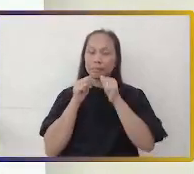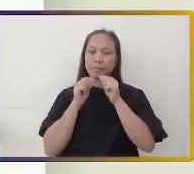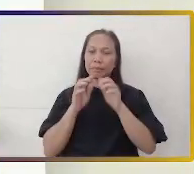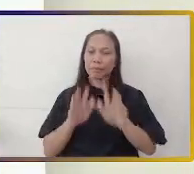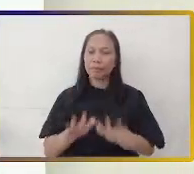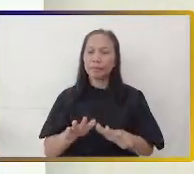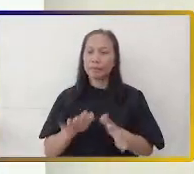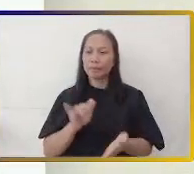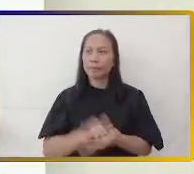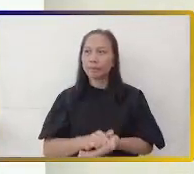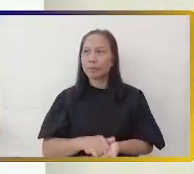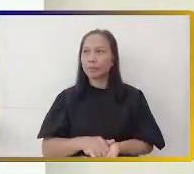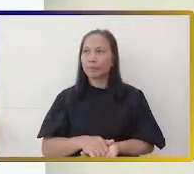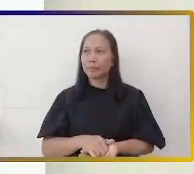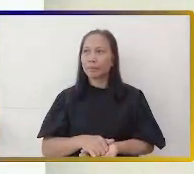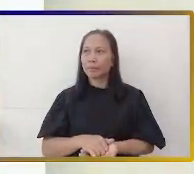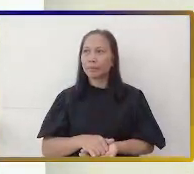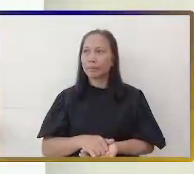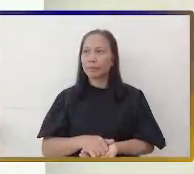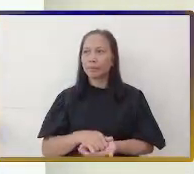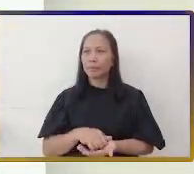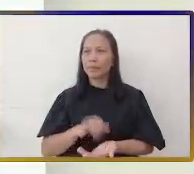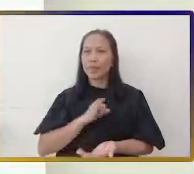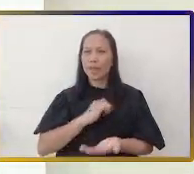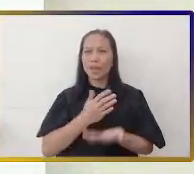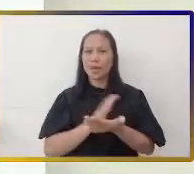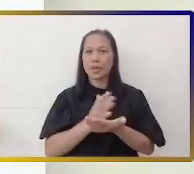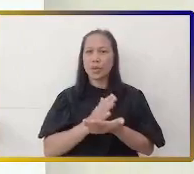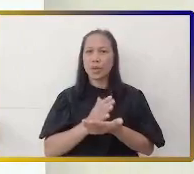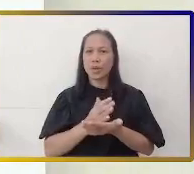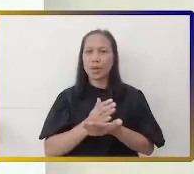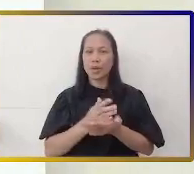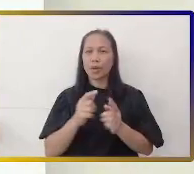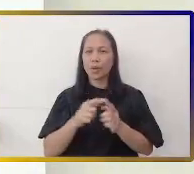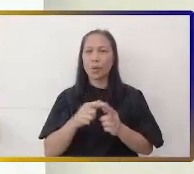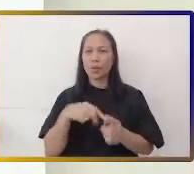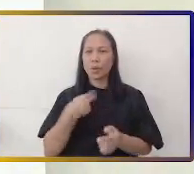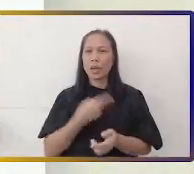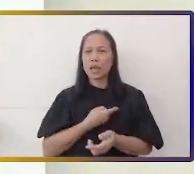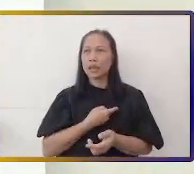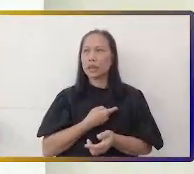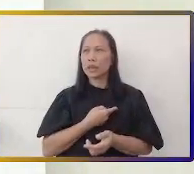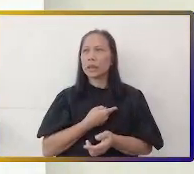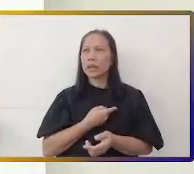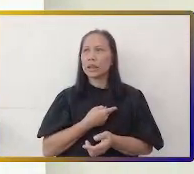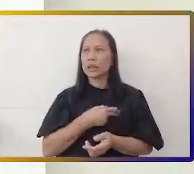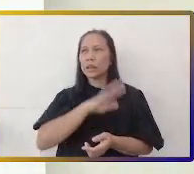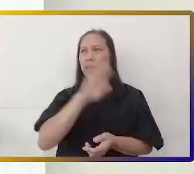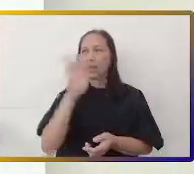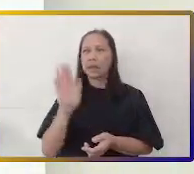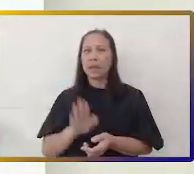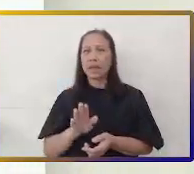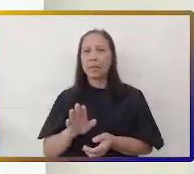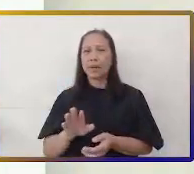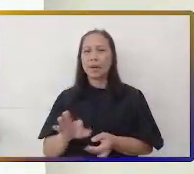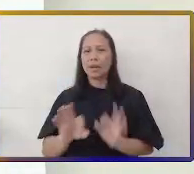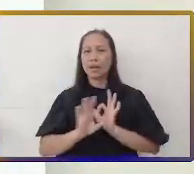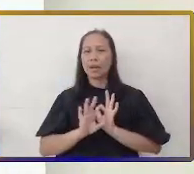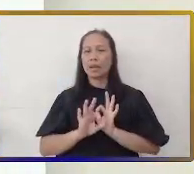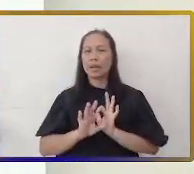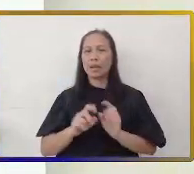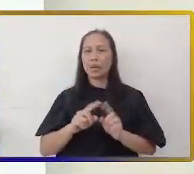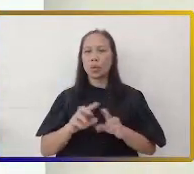kong i i-share maging encouragement po sa atin ngayon huwag tayong matakot